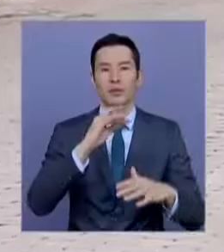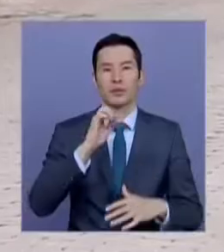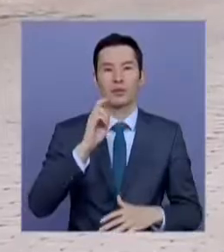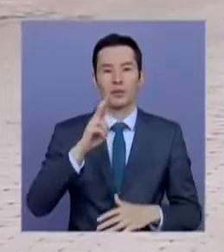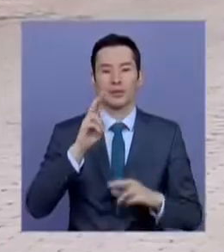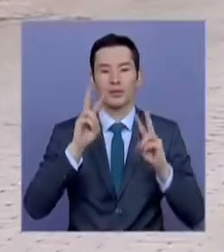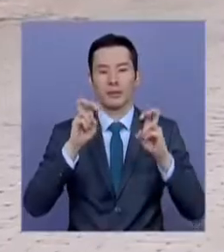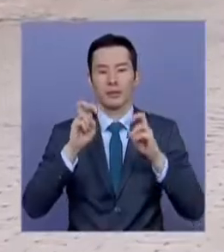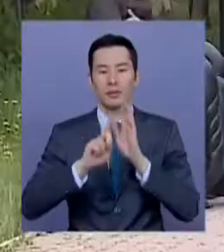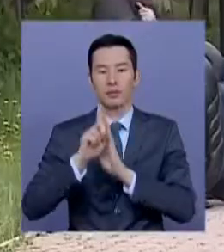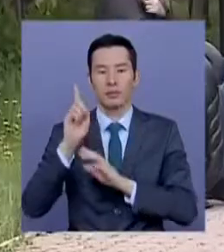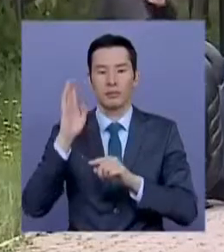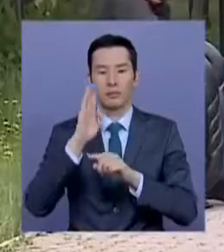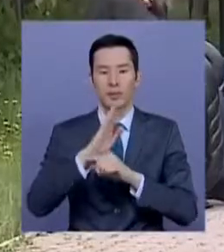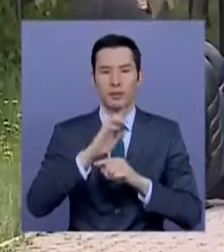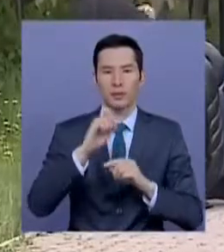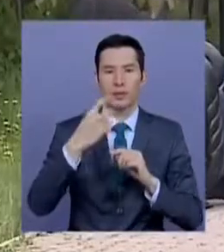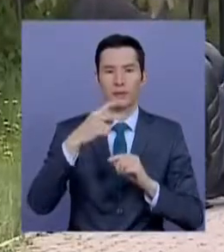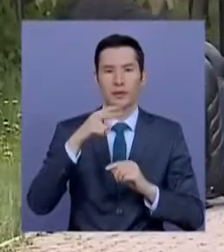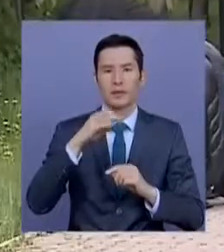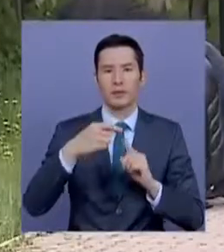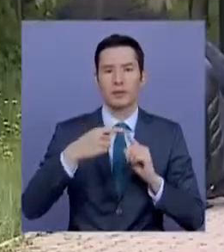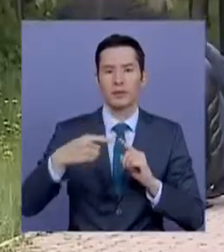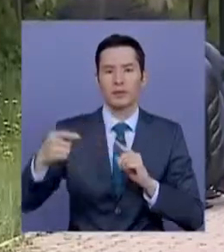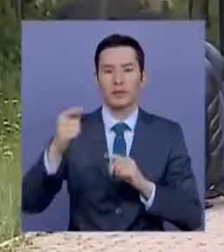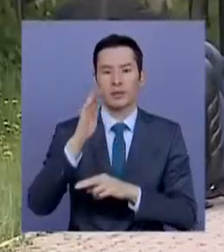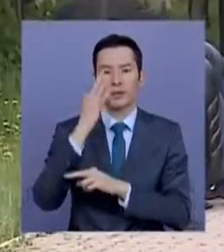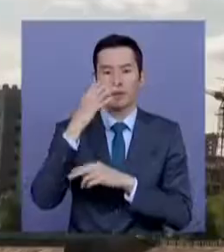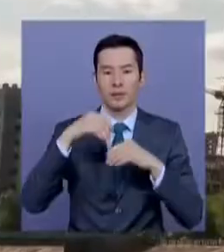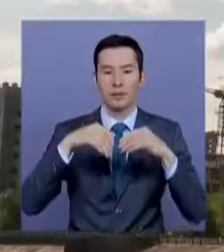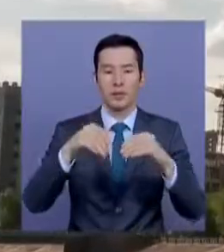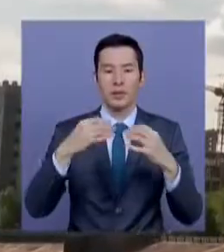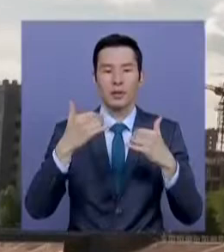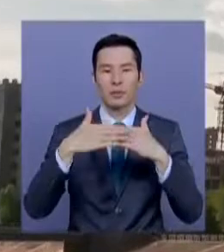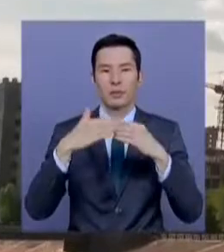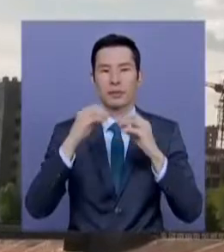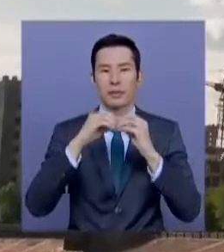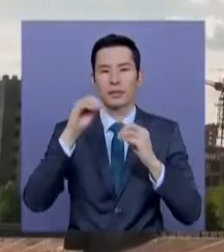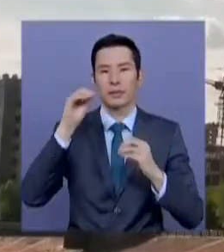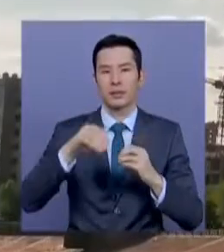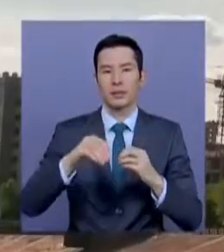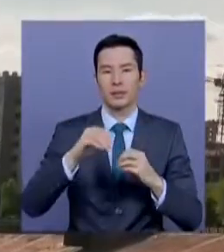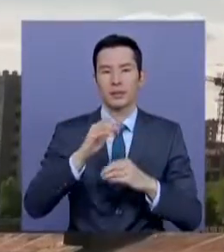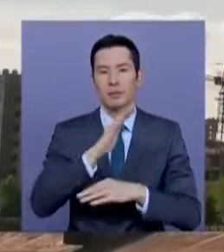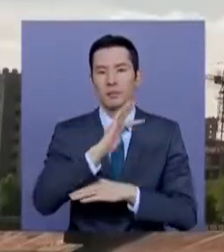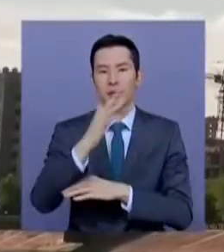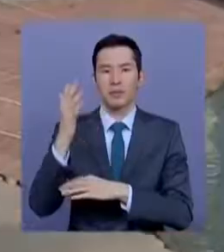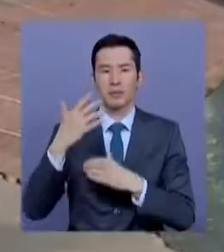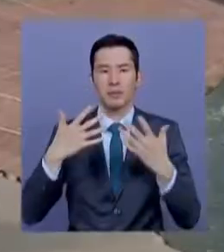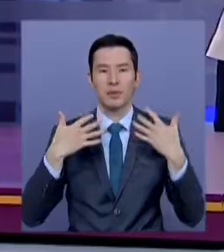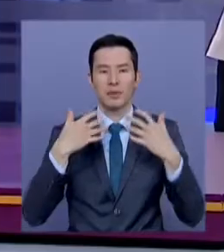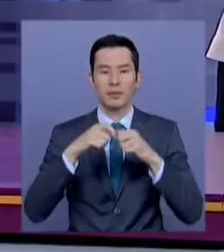туралы бұйрық шыққан. Осыдан 20 жыл бұрын алғашқы тал отырғызылса, қазір 10 мыңнан астам түп ағашы бар саялы паркке